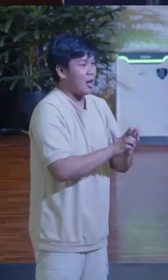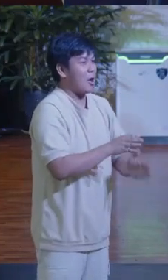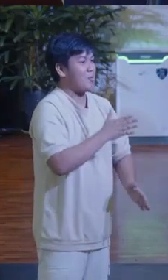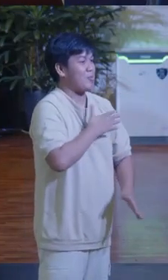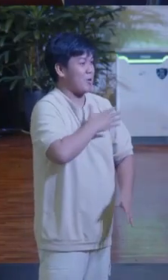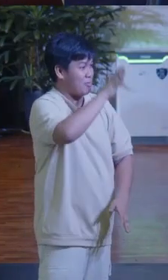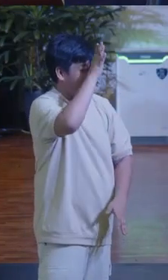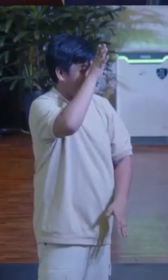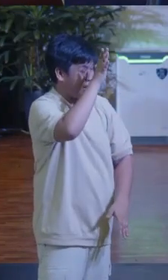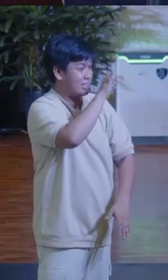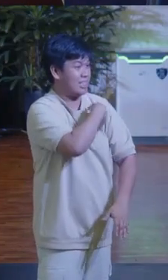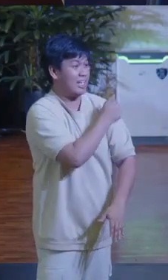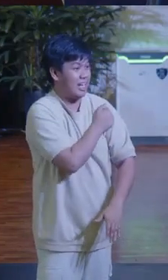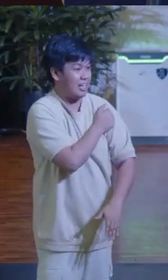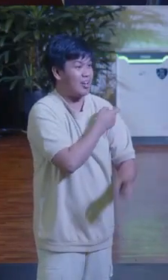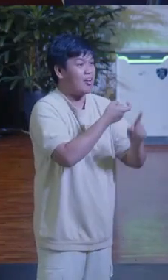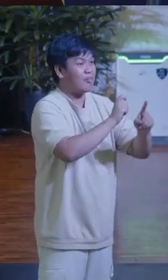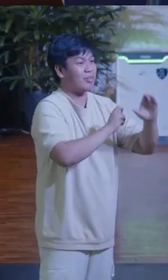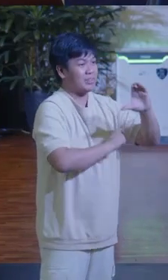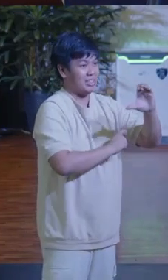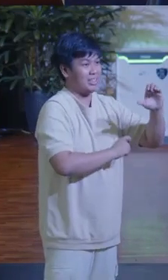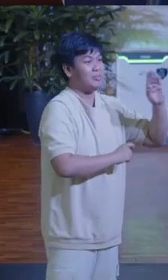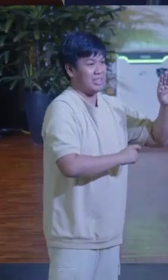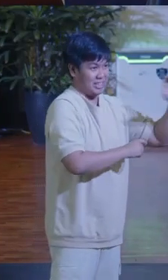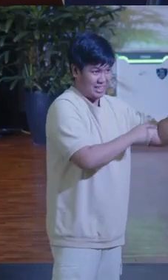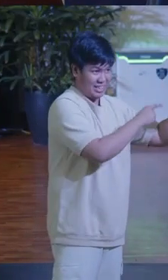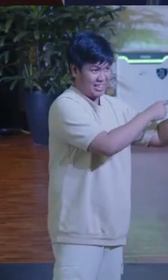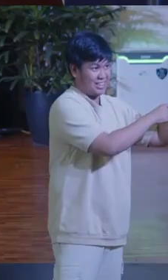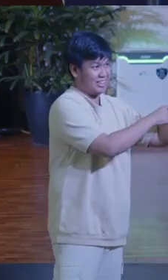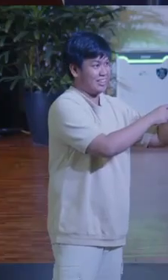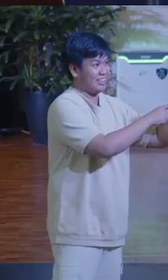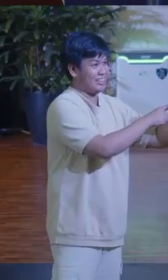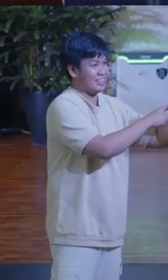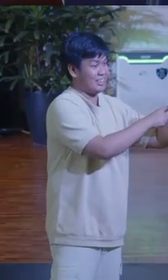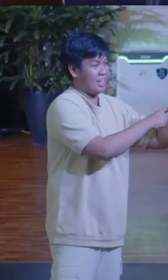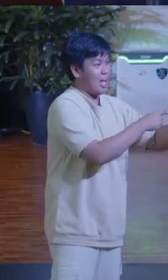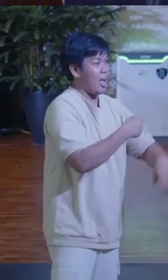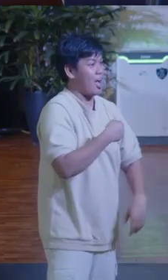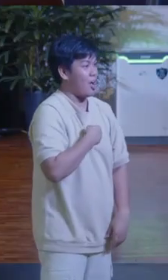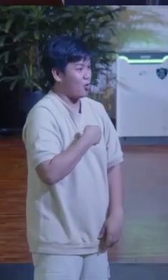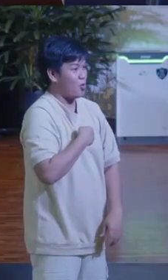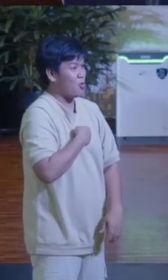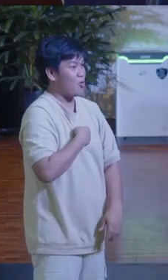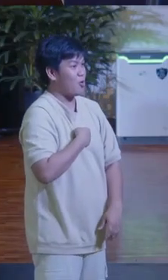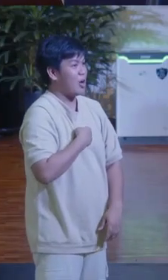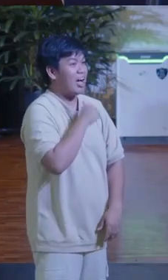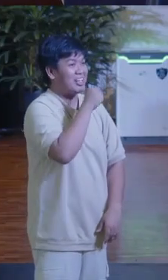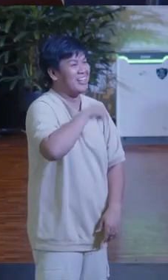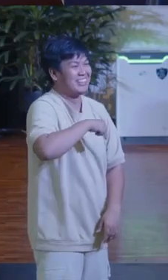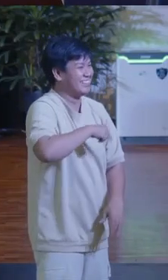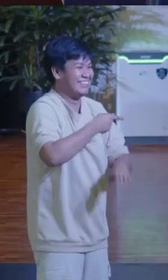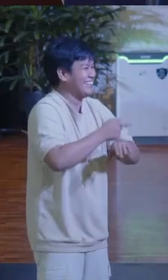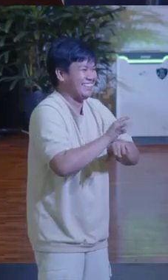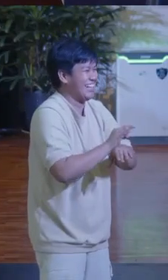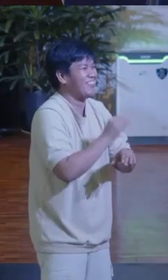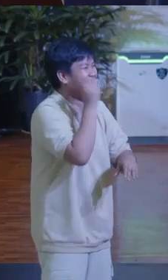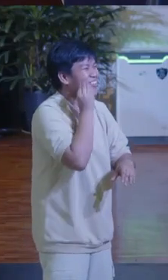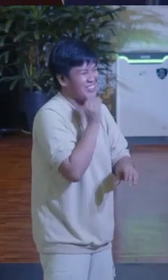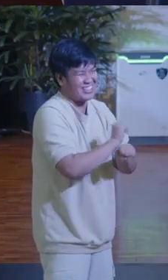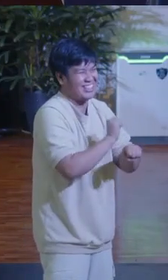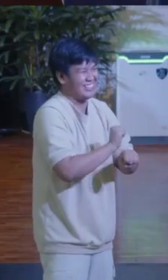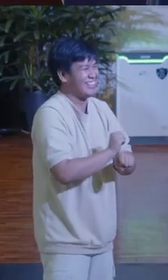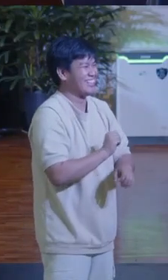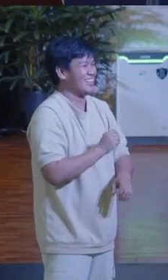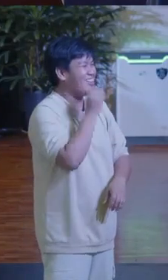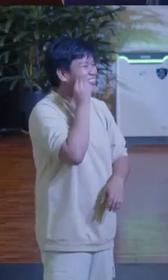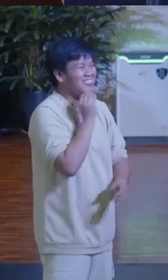nandito. No? Ang home church ni Pastor Dags, GCF Ortigas. Pero mga 2 taon mahigit, pinadala natin siya